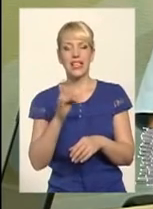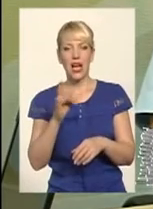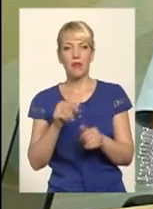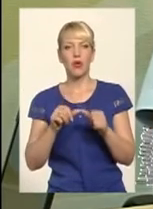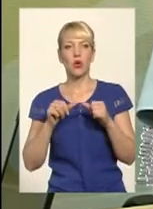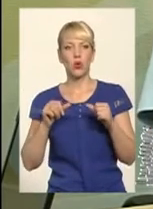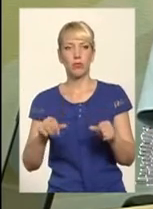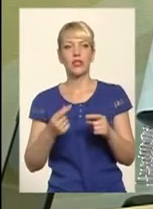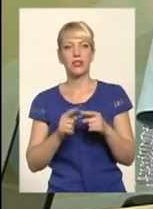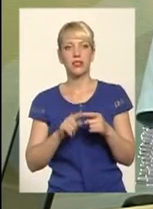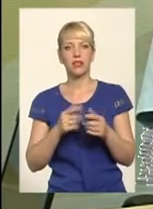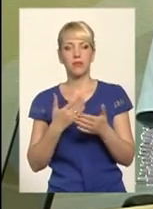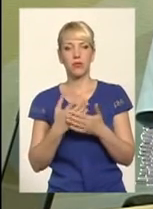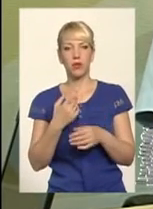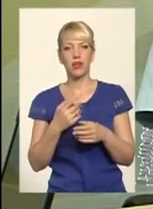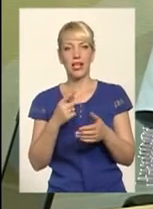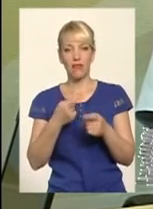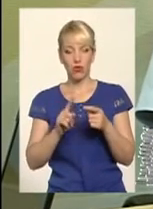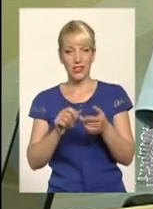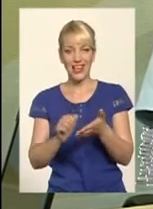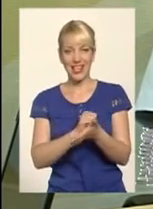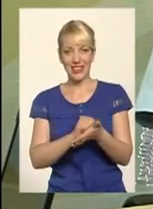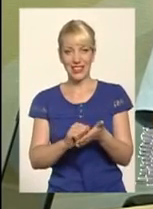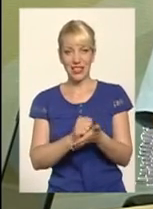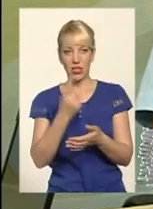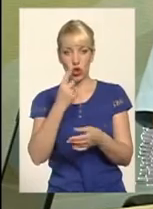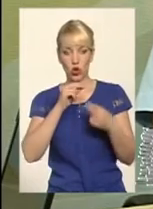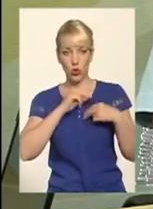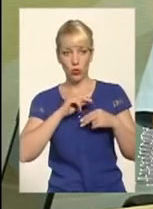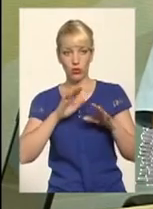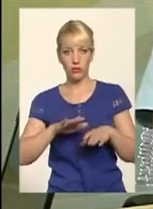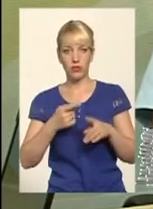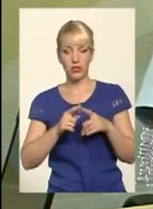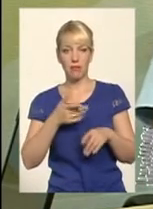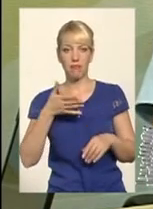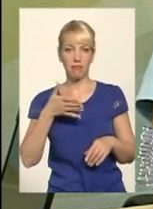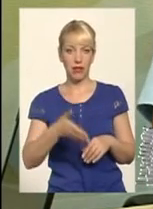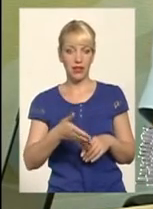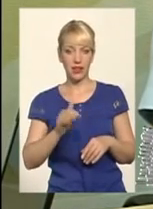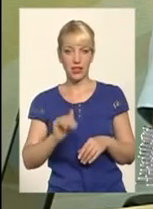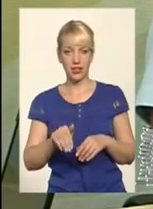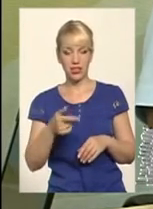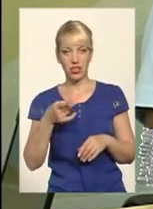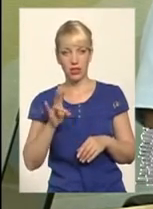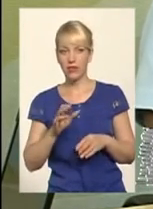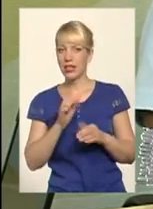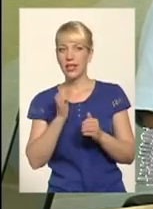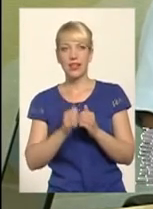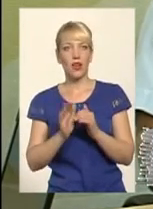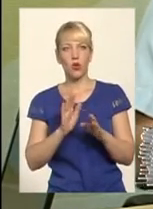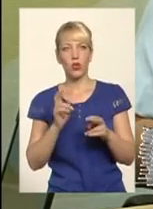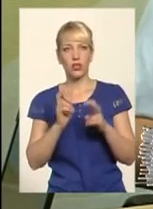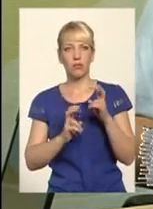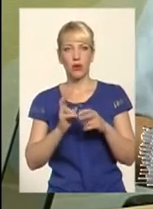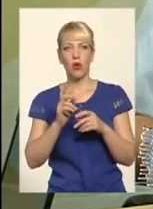десь виливається атестація в 5-6 тисяч гривень, так? Це одне робоче місце. Одне робоче місце, так. І це не кожне підприємство,